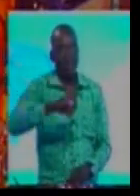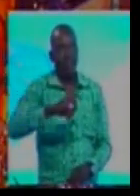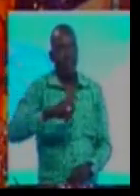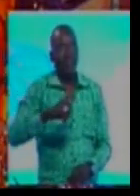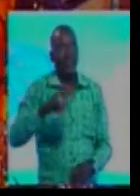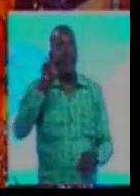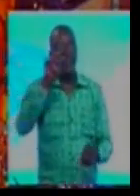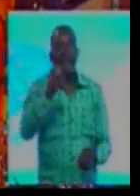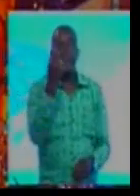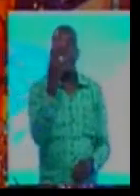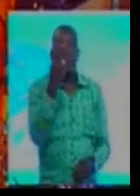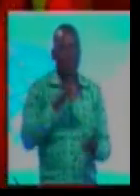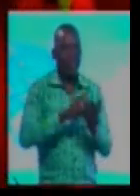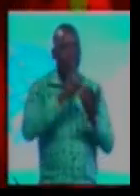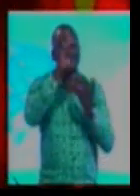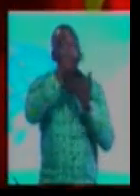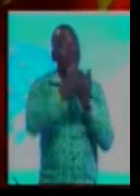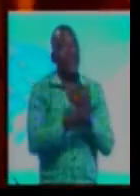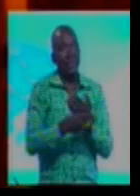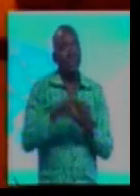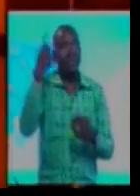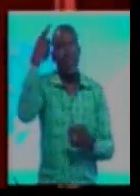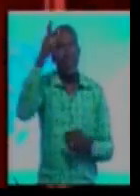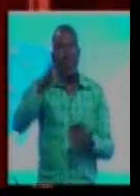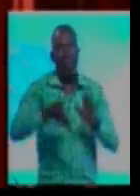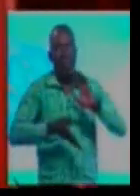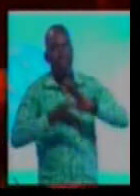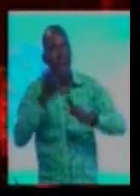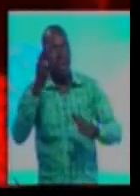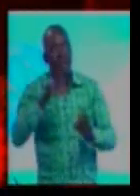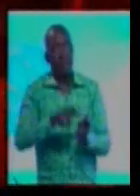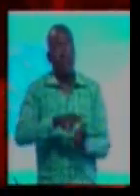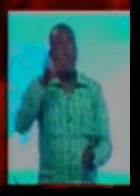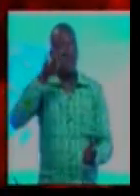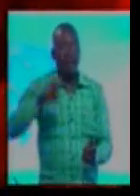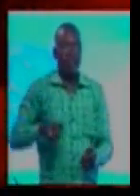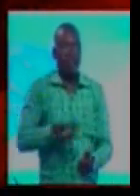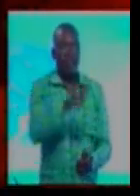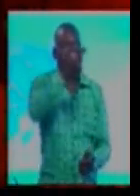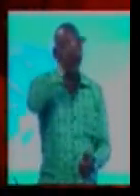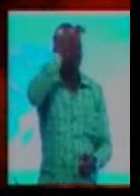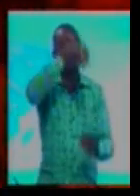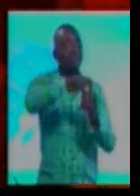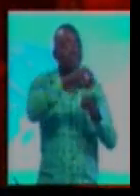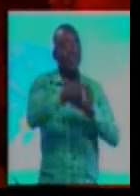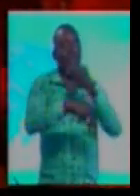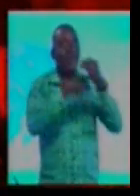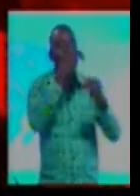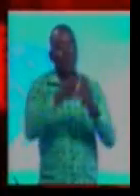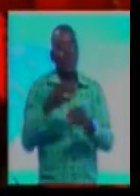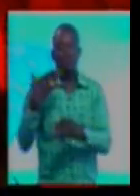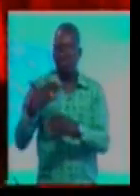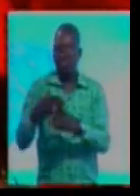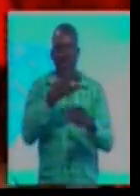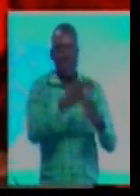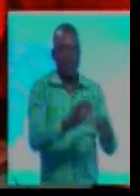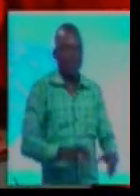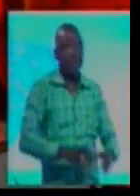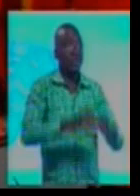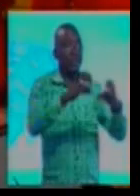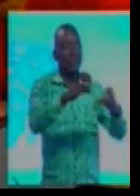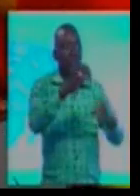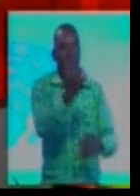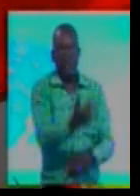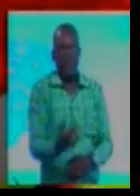En ce 24 décembre, le Père Noël est fin prêt à partir pour son grand voyage annuel dans les cieux du monde entier pour distribuer des cadeaux aux enfants